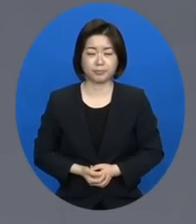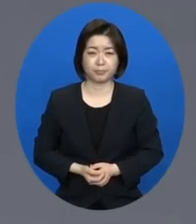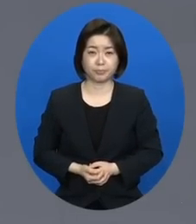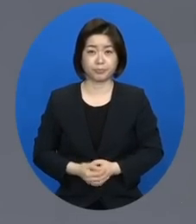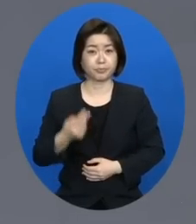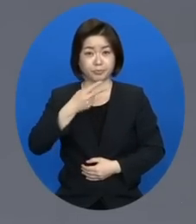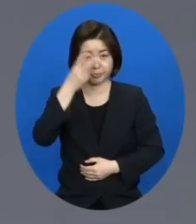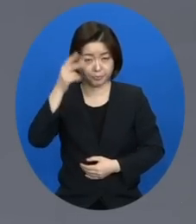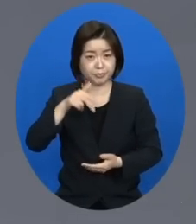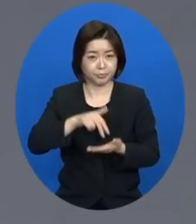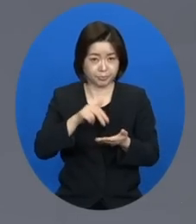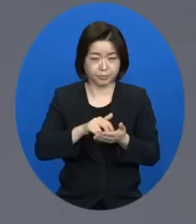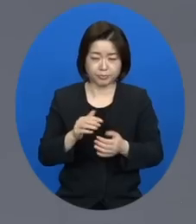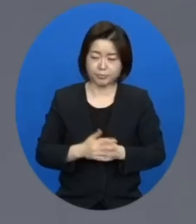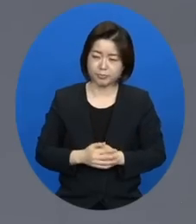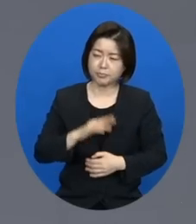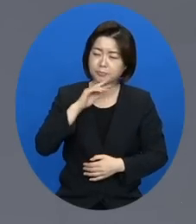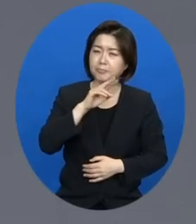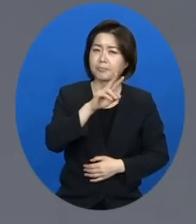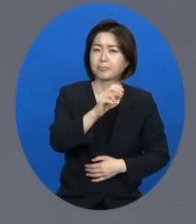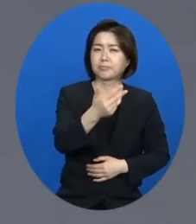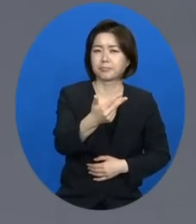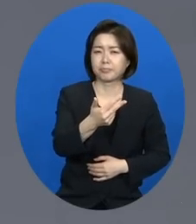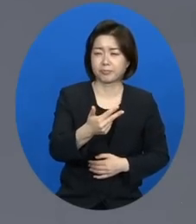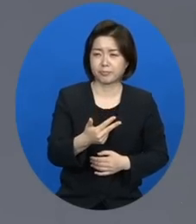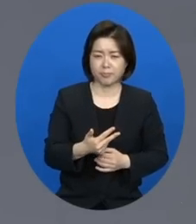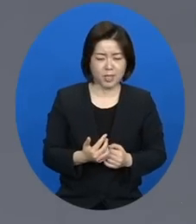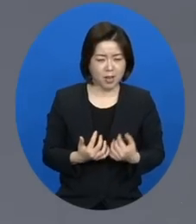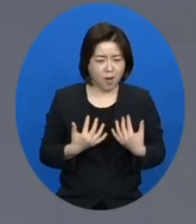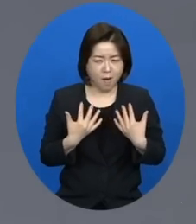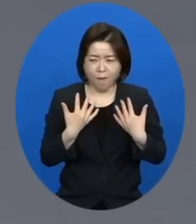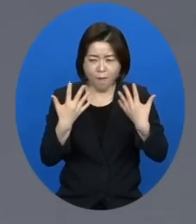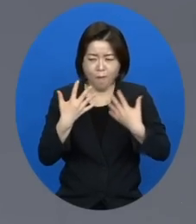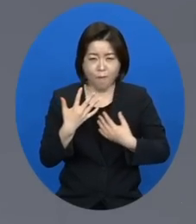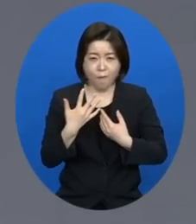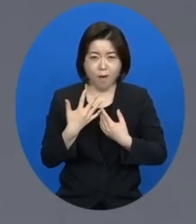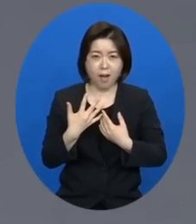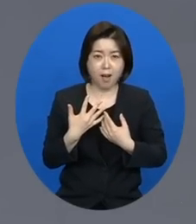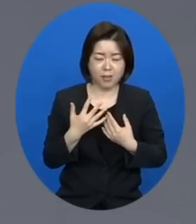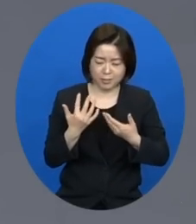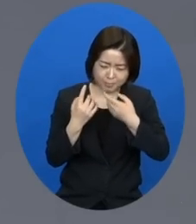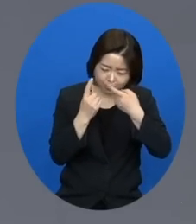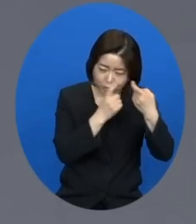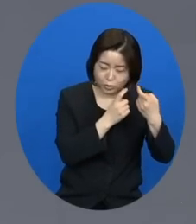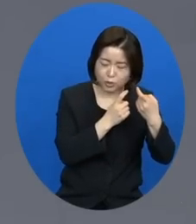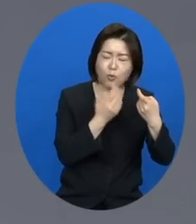요셉의 입장에도 27살 이 피가 끓는 이 시기에 유혹이 안 될 리가